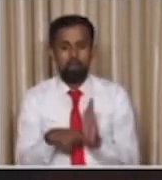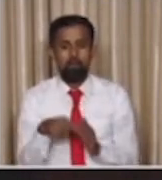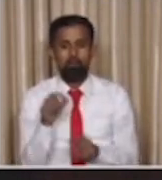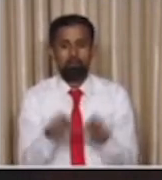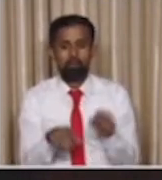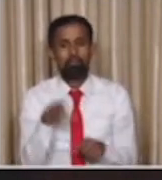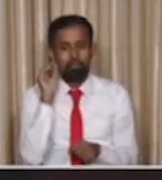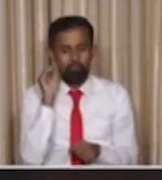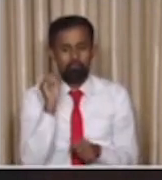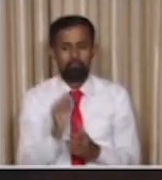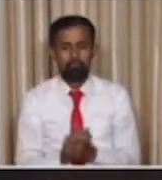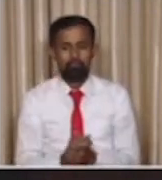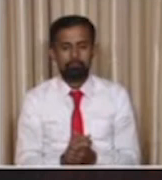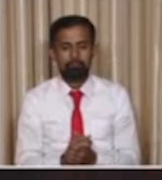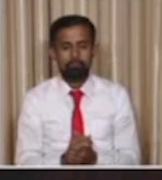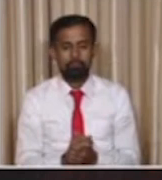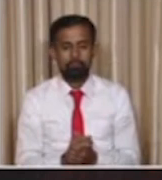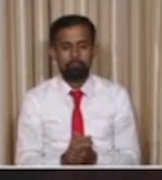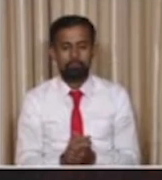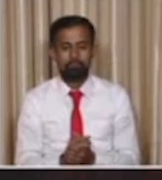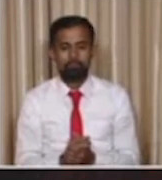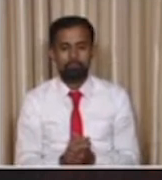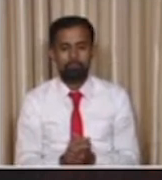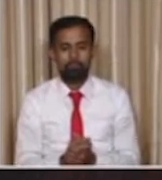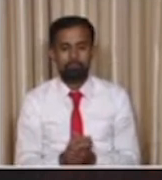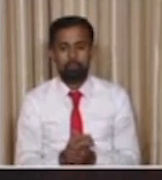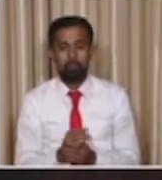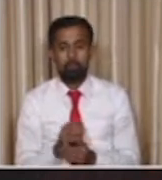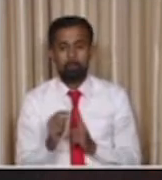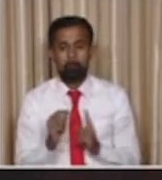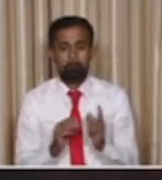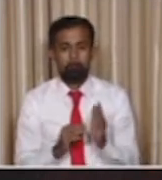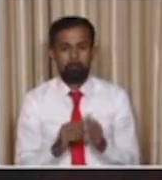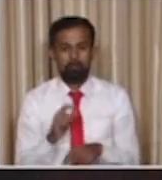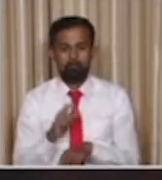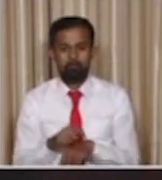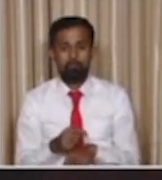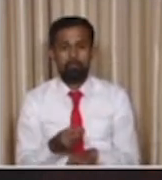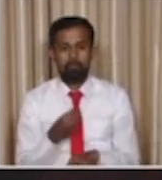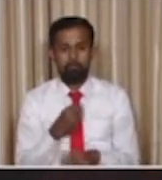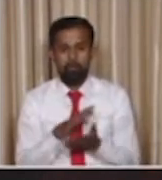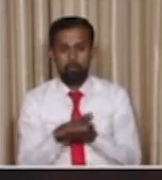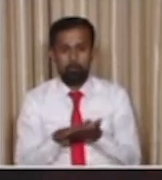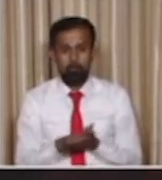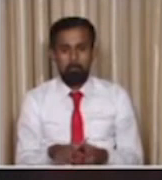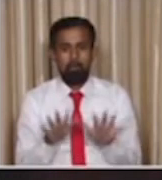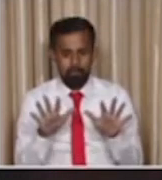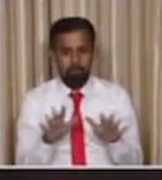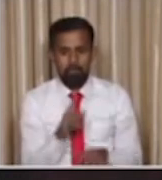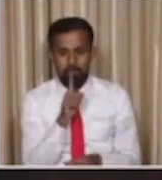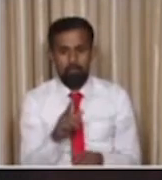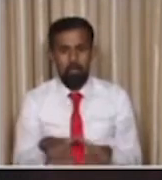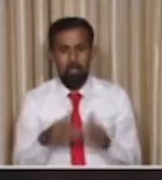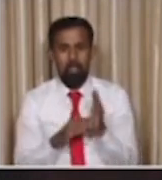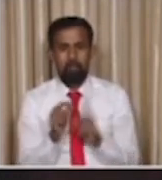මිනිස්සු තේරුම් ගනී කියලා මම විශ්වාස කරනවා ඒක නිසා මං ගරු මන්ත්‍රීතුමනි මට ටික වෙලාවක් තියෙන නිසා මේක පැහැදිලි කරන්න ඕන. දැන්